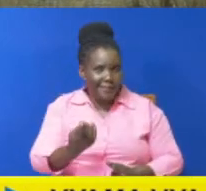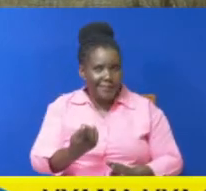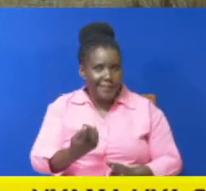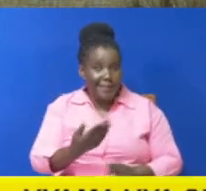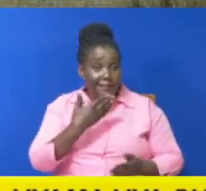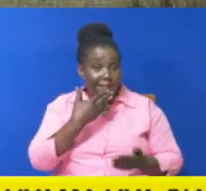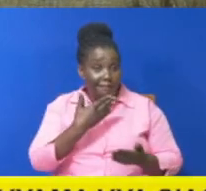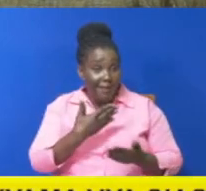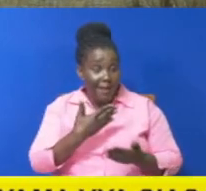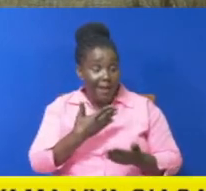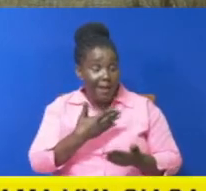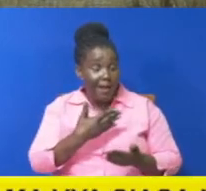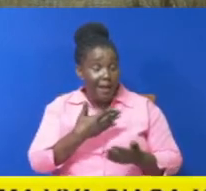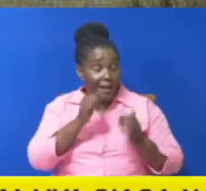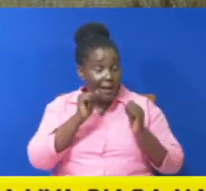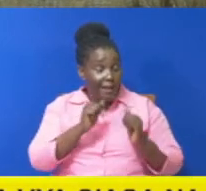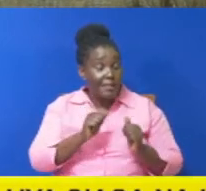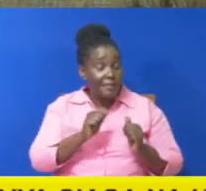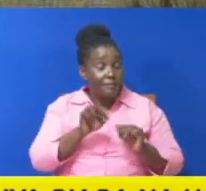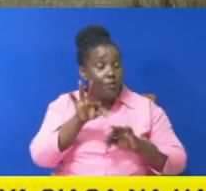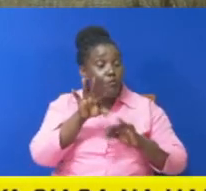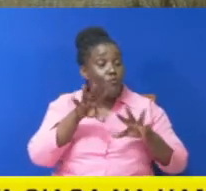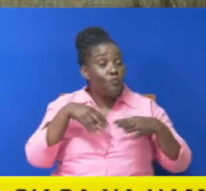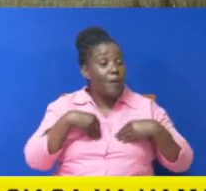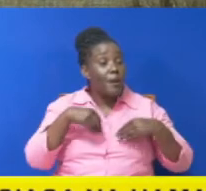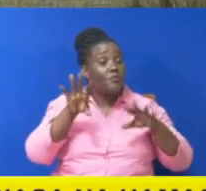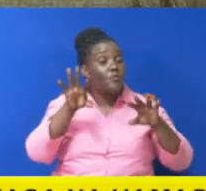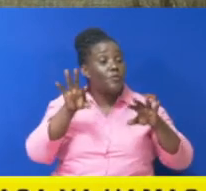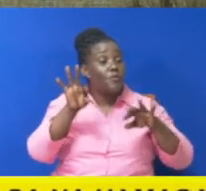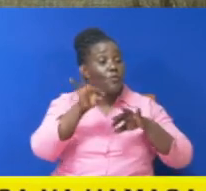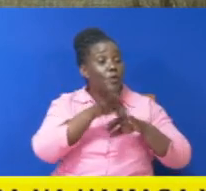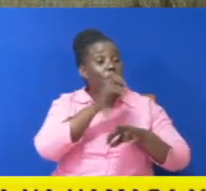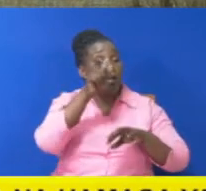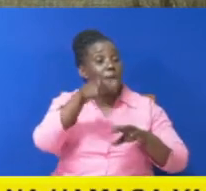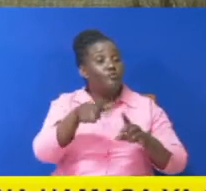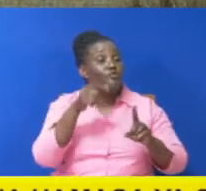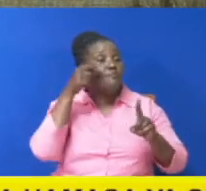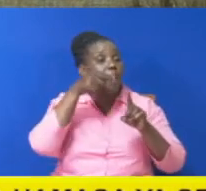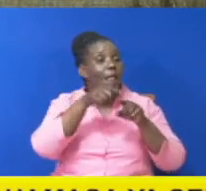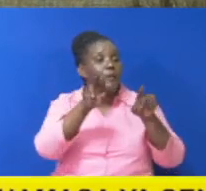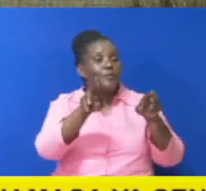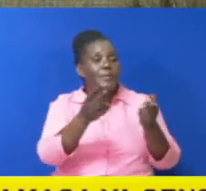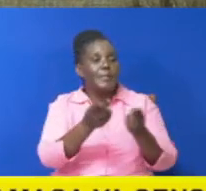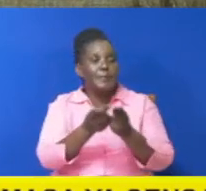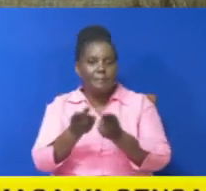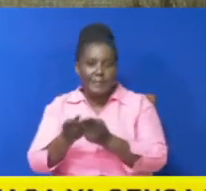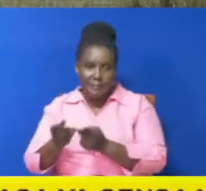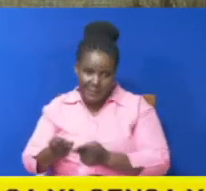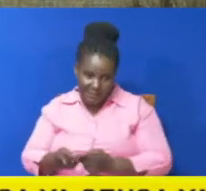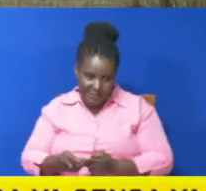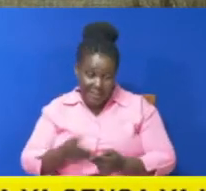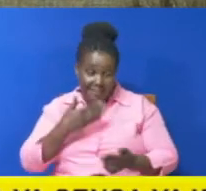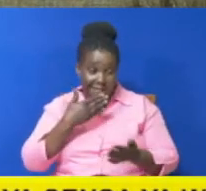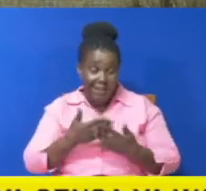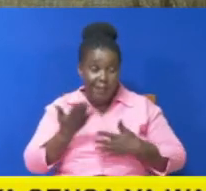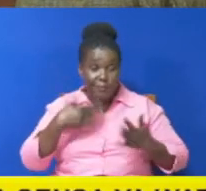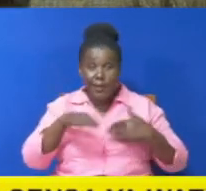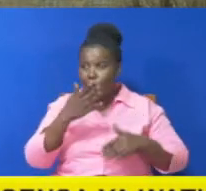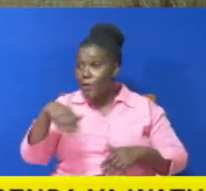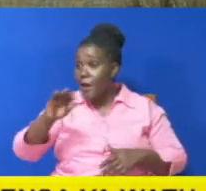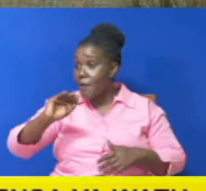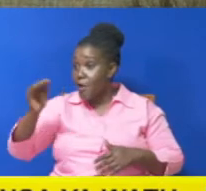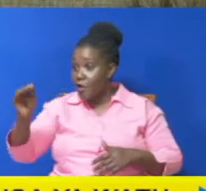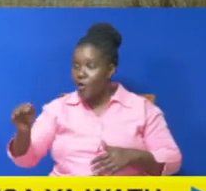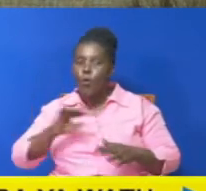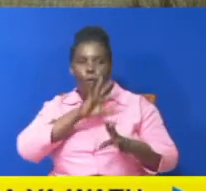labda Morogoro, wote mnakamata njia moja ya Morogoro. Utakuja kugundua maugomvi mengi ni kwa sababu watu wengi, huyu anawaza hiki na huyu mwanaume